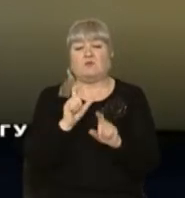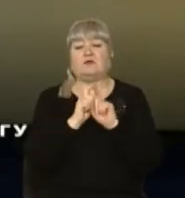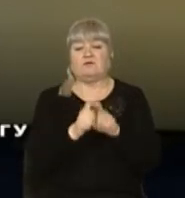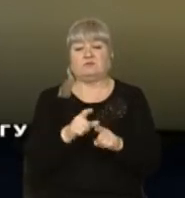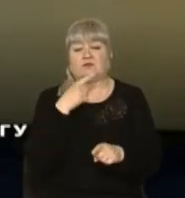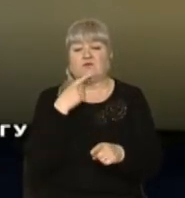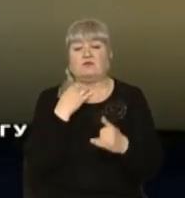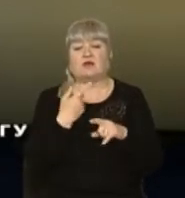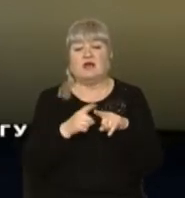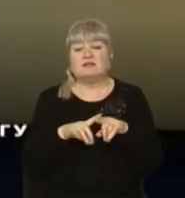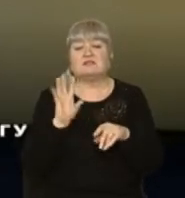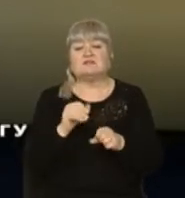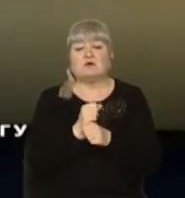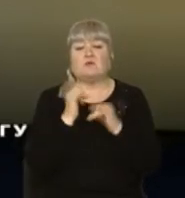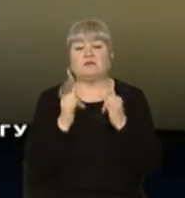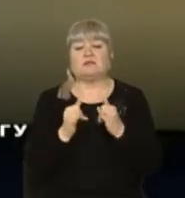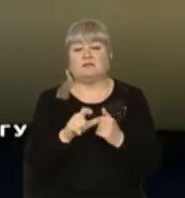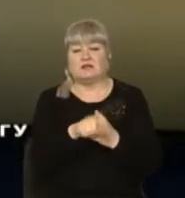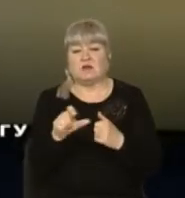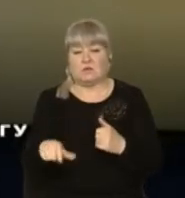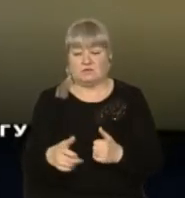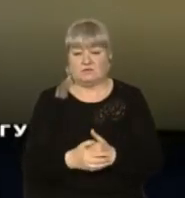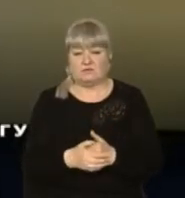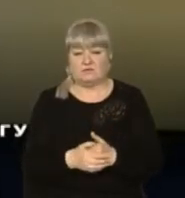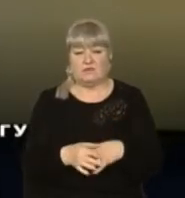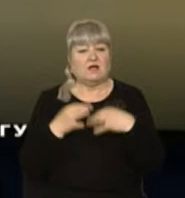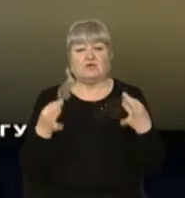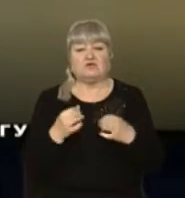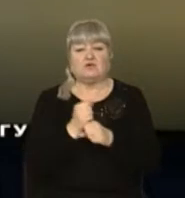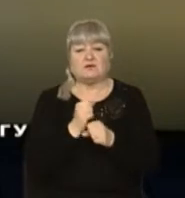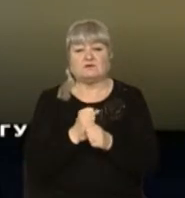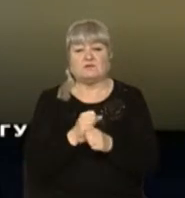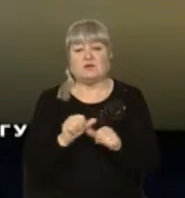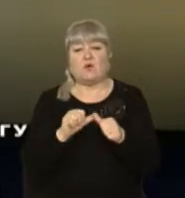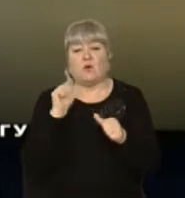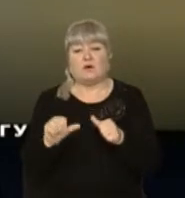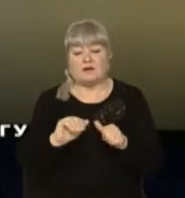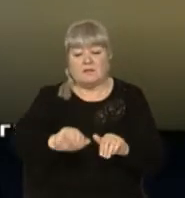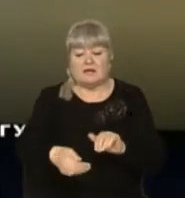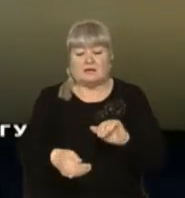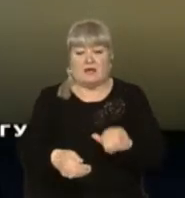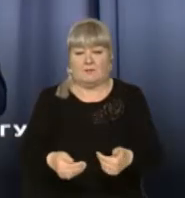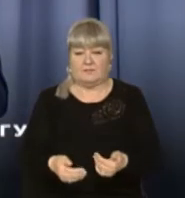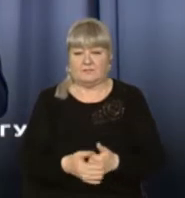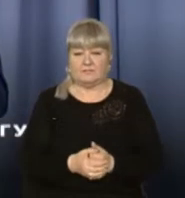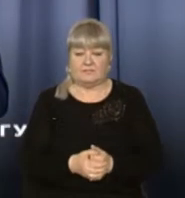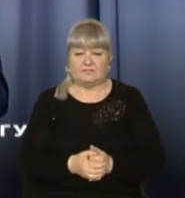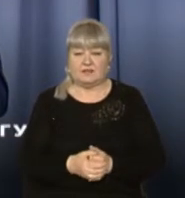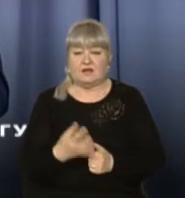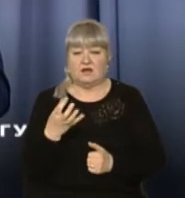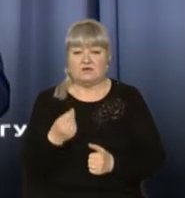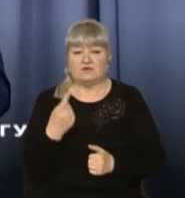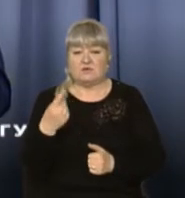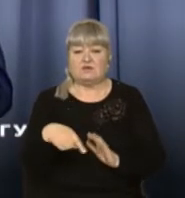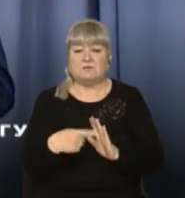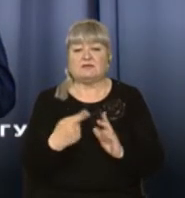це все робиться для народу. Нічого не зробилось для народу, окрім ям. Оце я вам говорю відверто. Ще один аспект – це